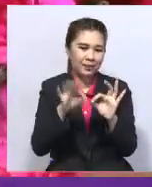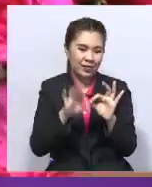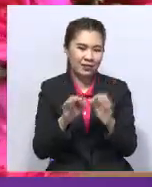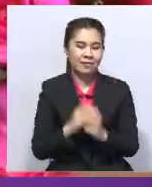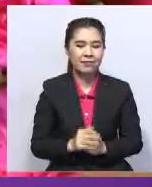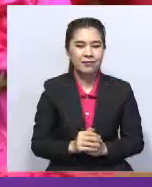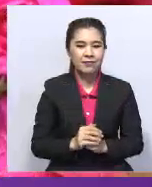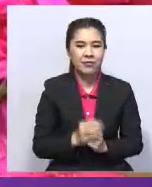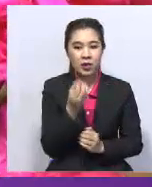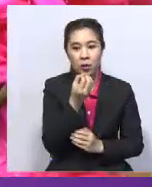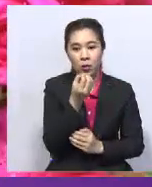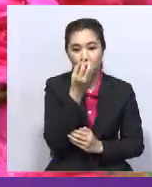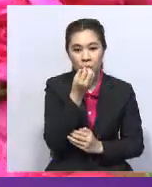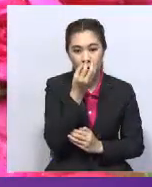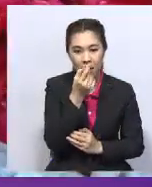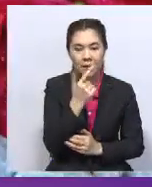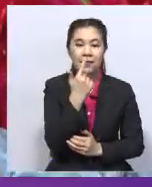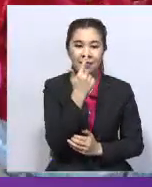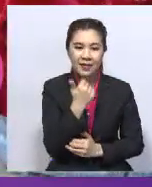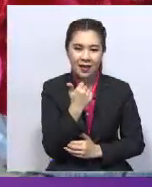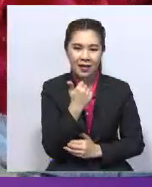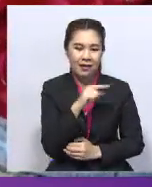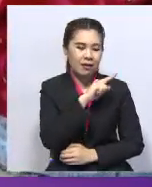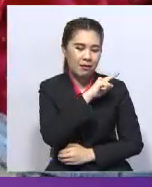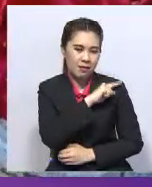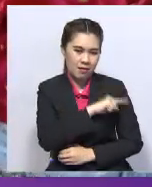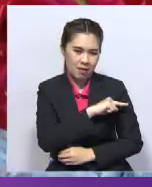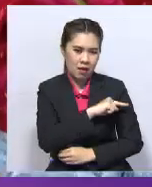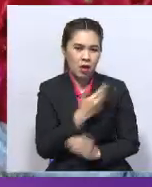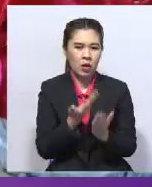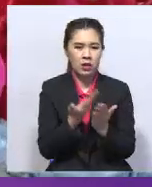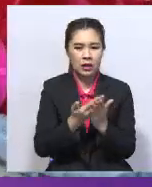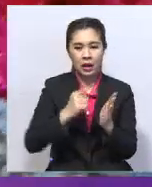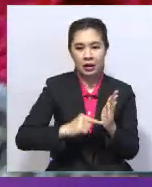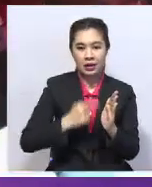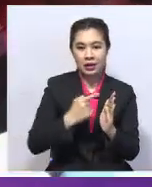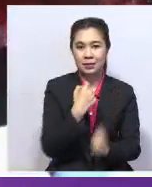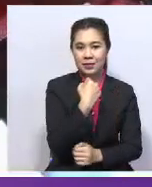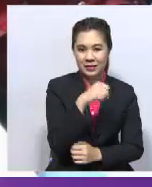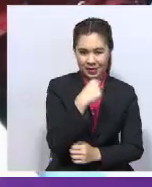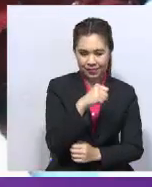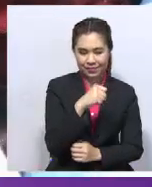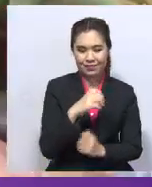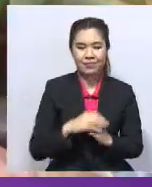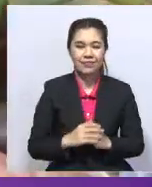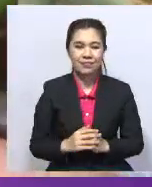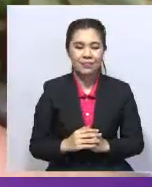ที่ได้รับความนิยมนะครับมีทั้งดอกกุหลาบแดงกุหลาบขาวราคาก็มีตั้งแต่ดอกละ10บาทเป็นต้น